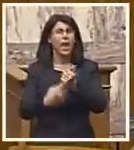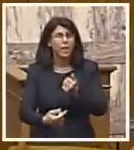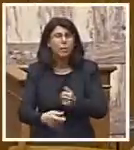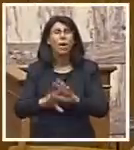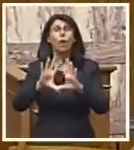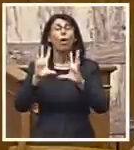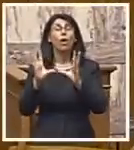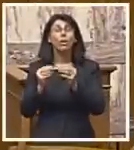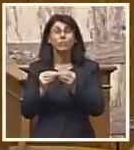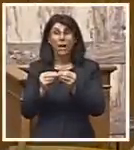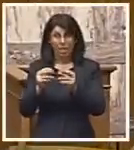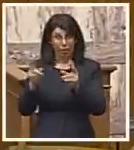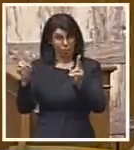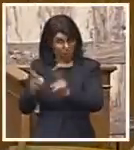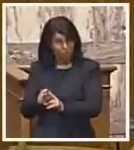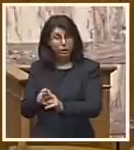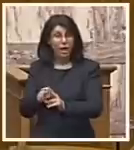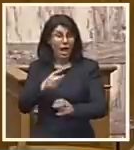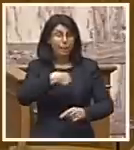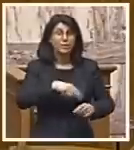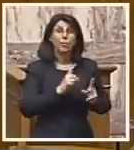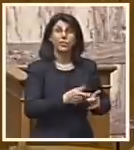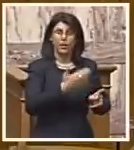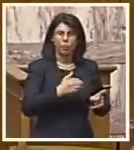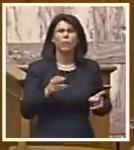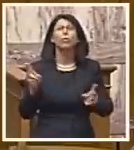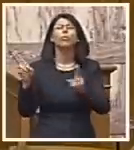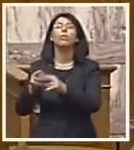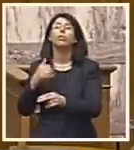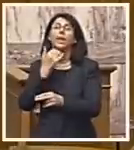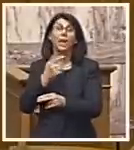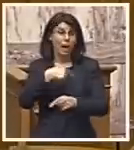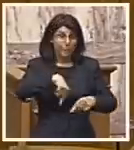δεν είμαστε εμείς αποφασισμένοι. Να κάνουμε πρώτα